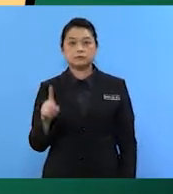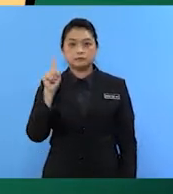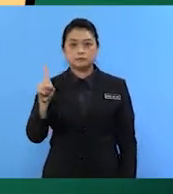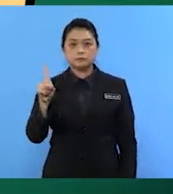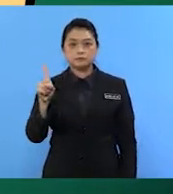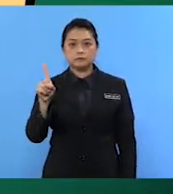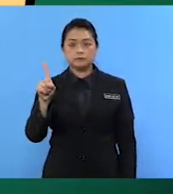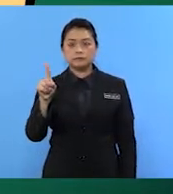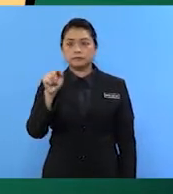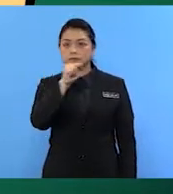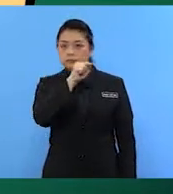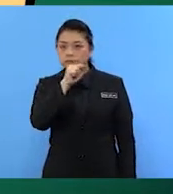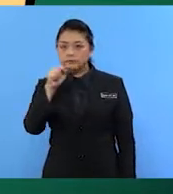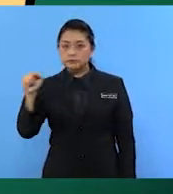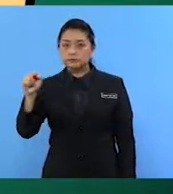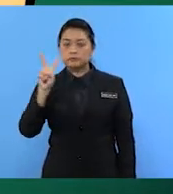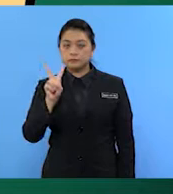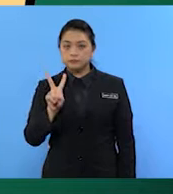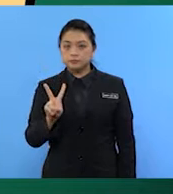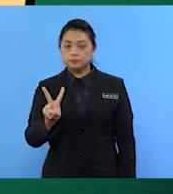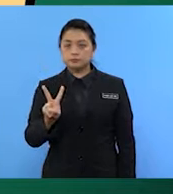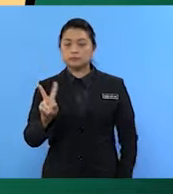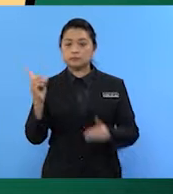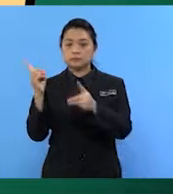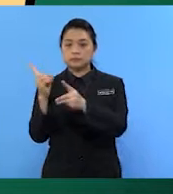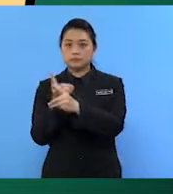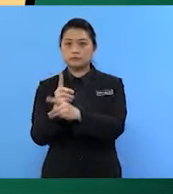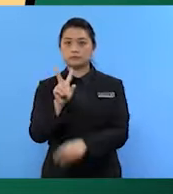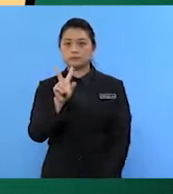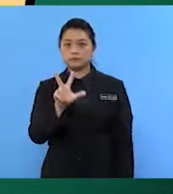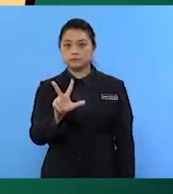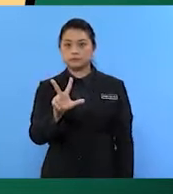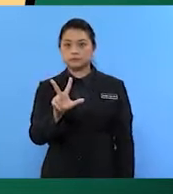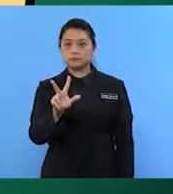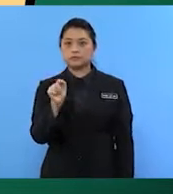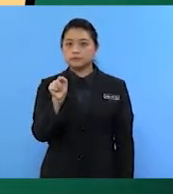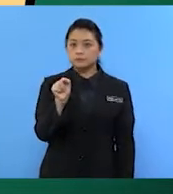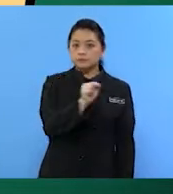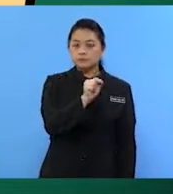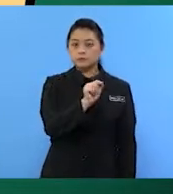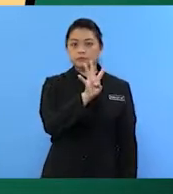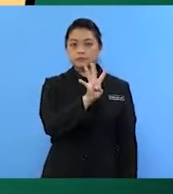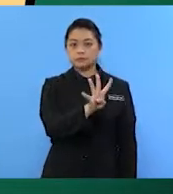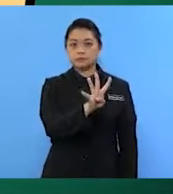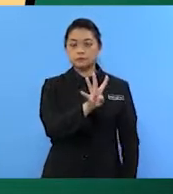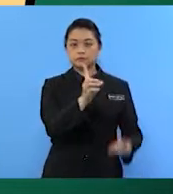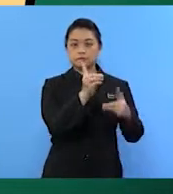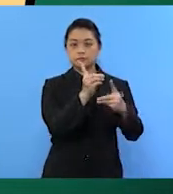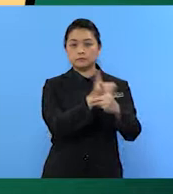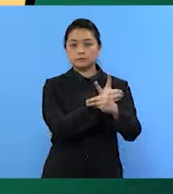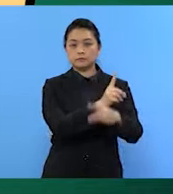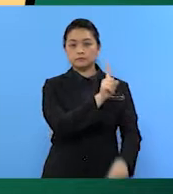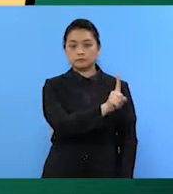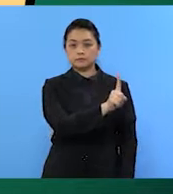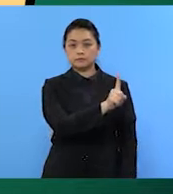1 bahagi 2 darab 3 tolak 4 darab